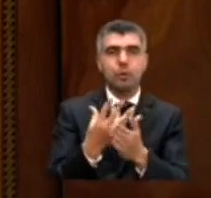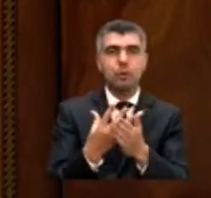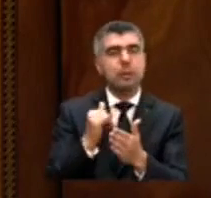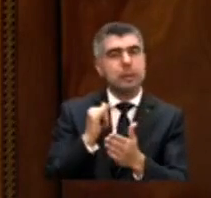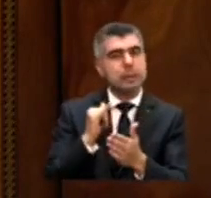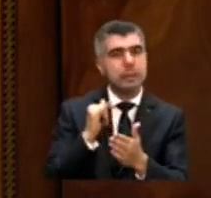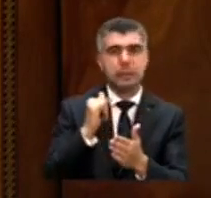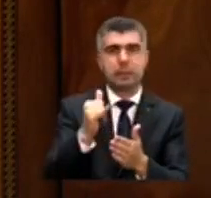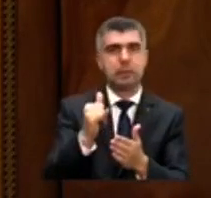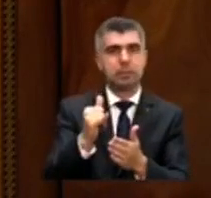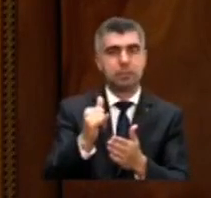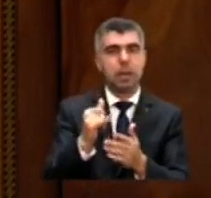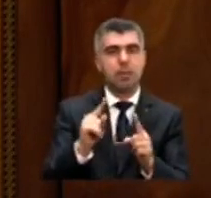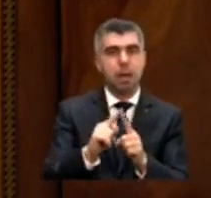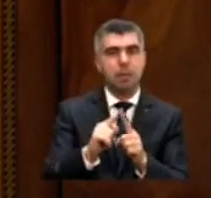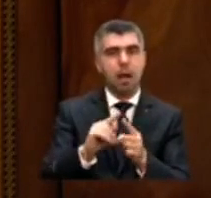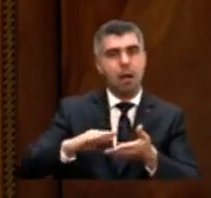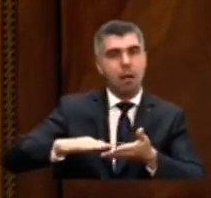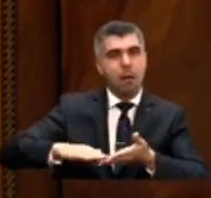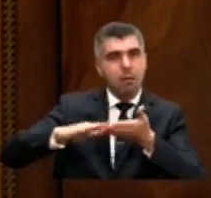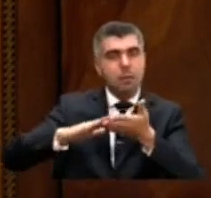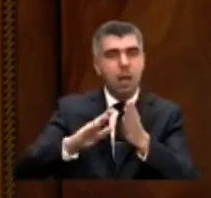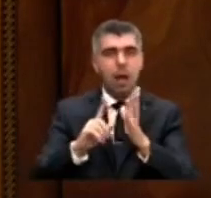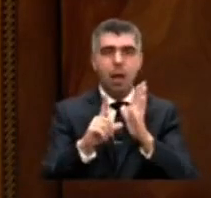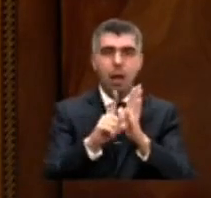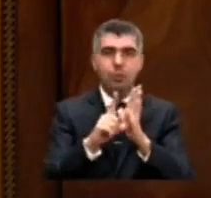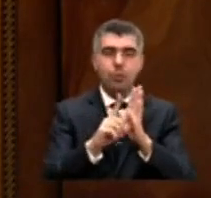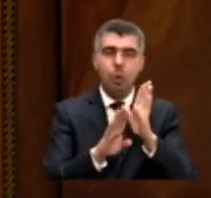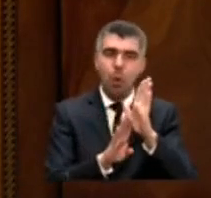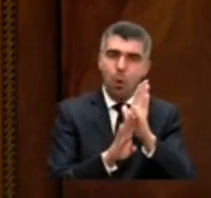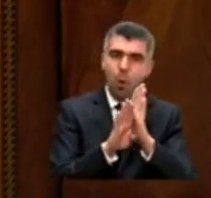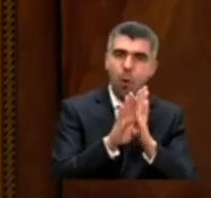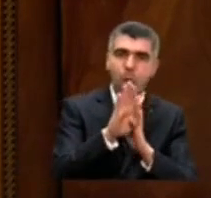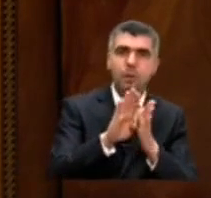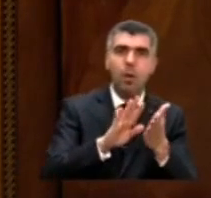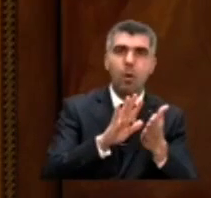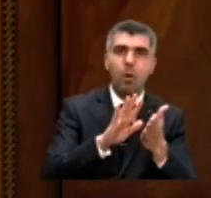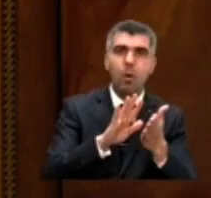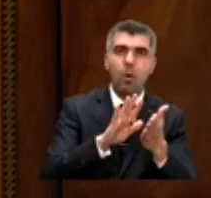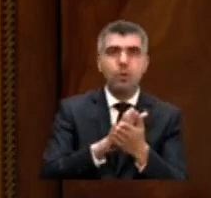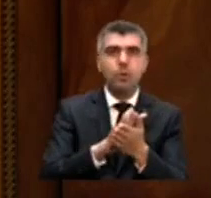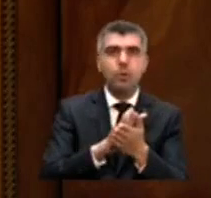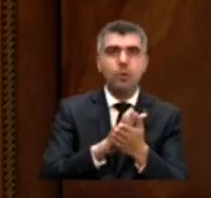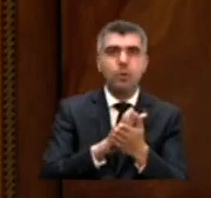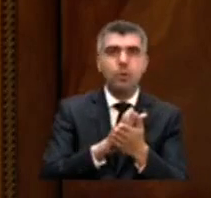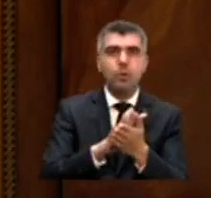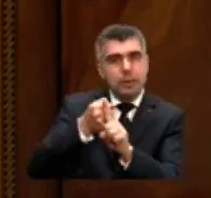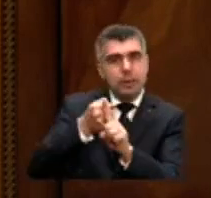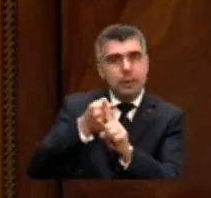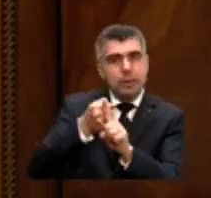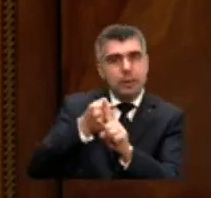لحفظ كرامته وتعزيز حقوقه وتوفير ظروف رفاهيته.